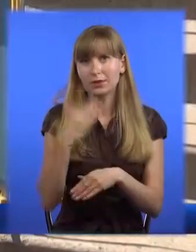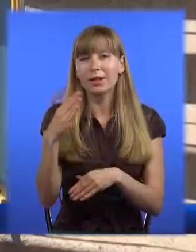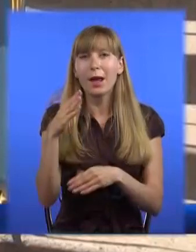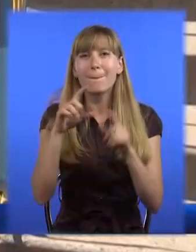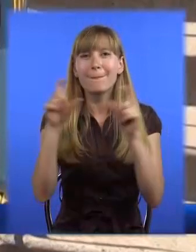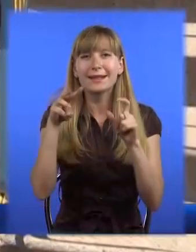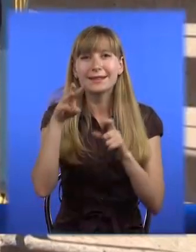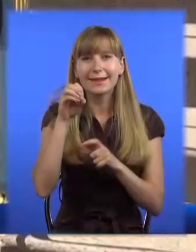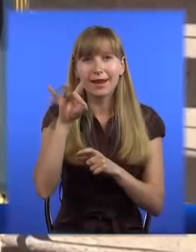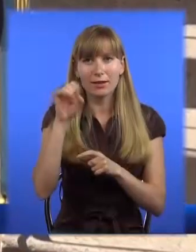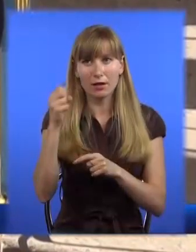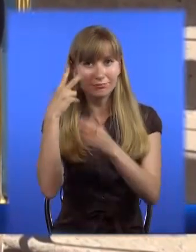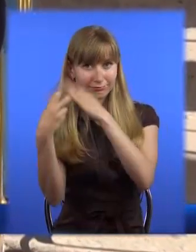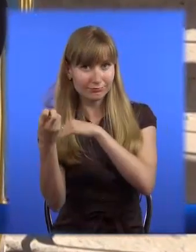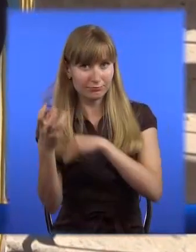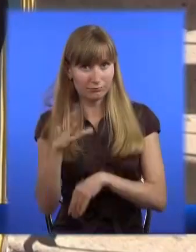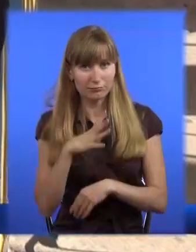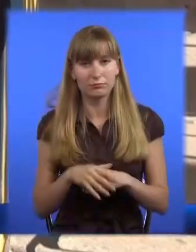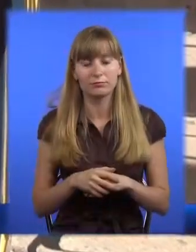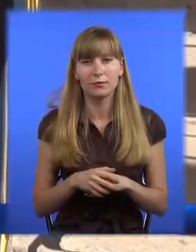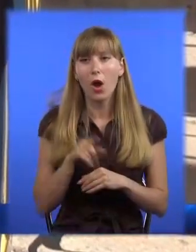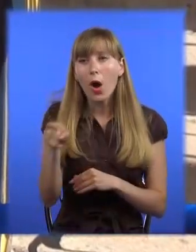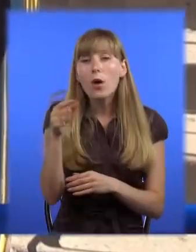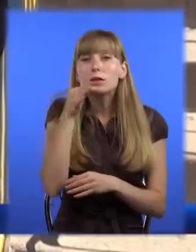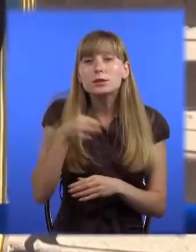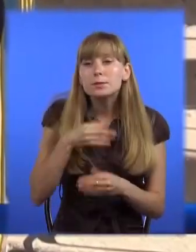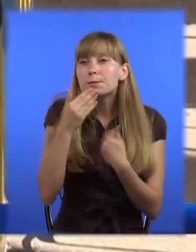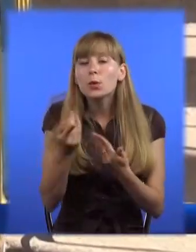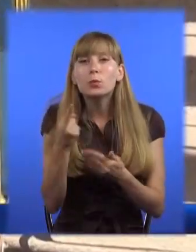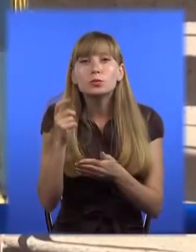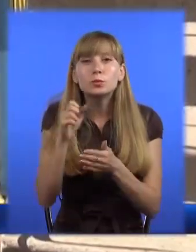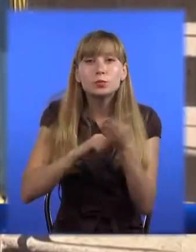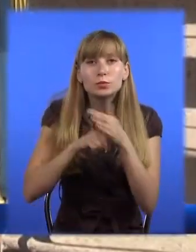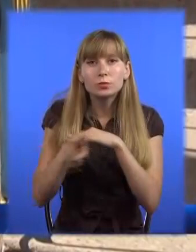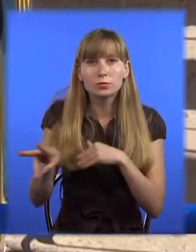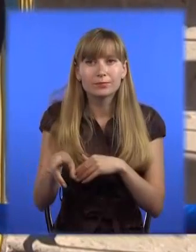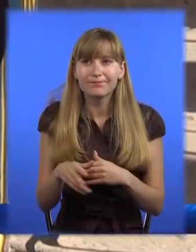Заречному Тера, магазин Тера. А він казав, чому він втікав?